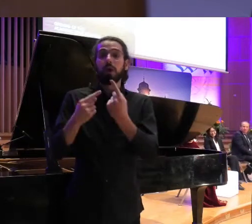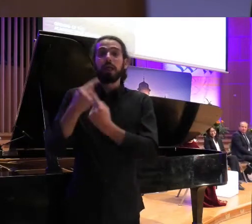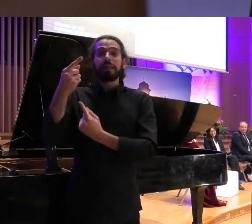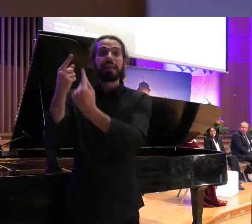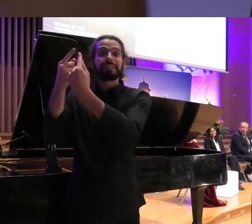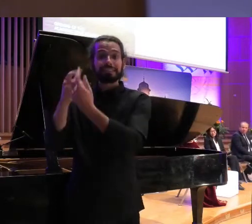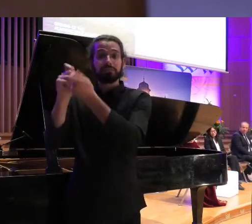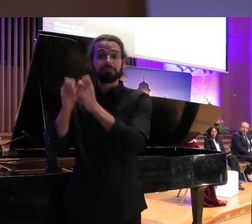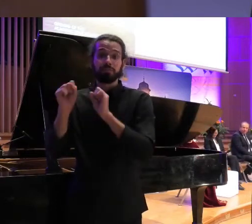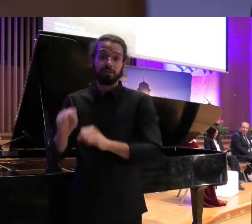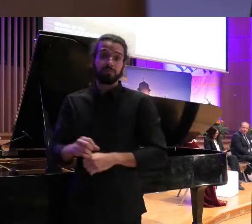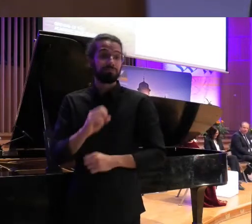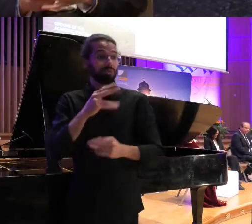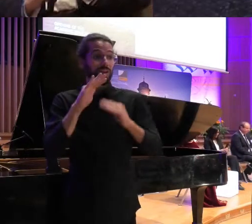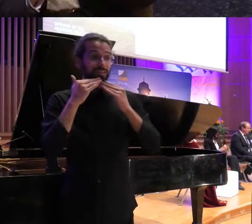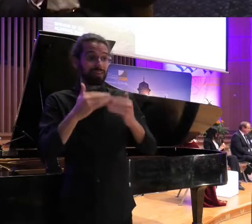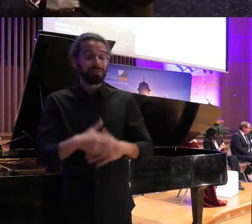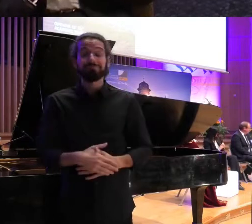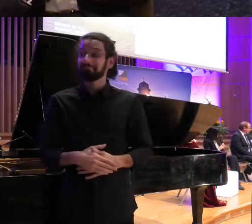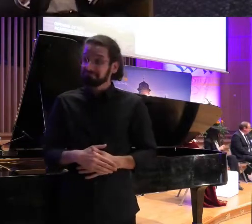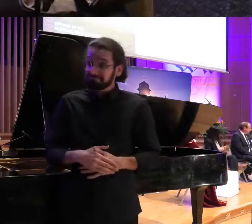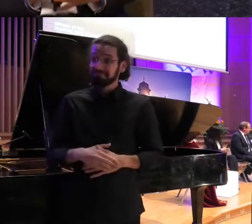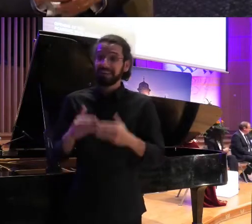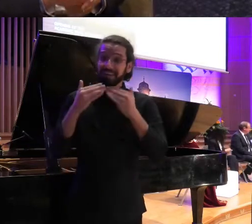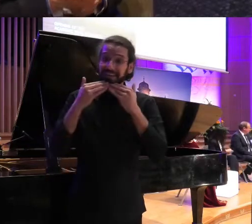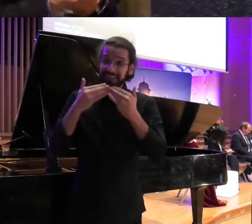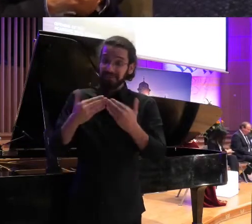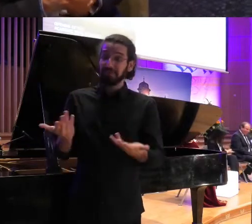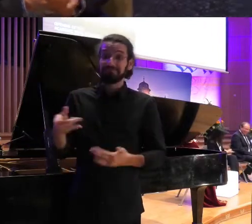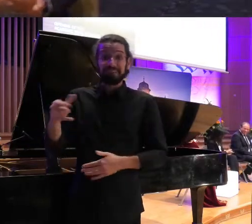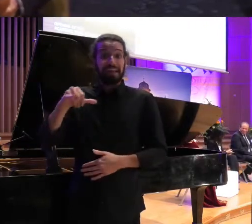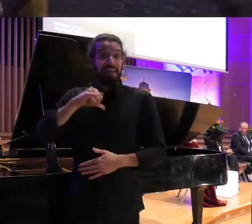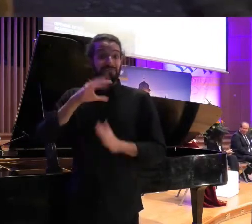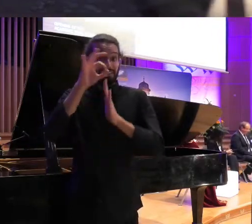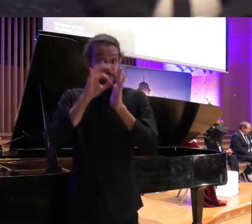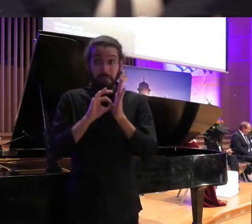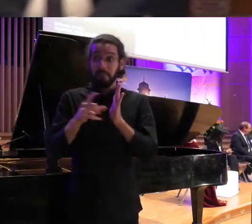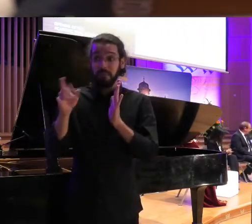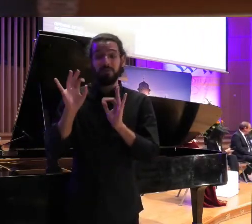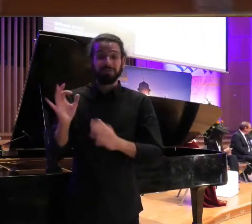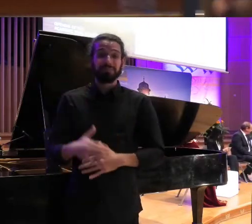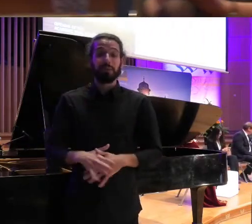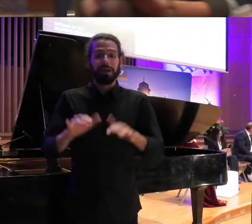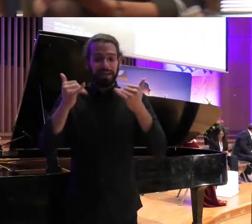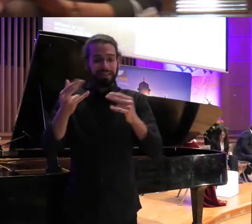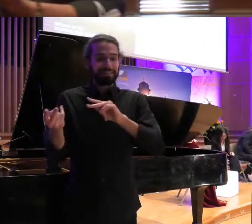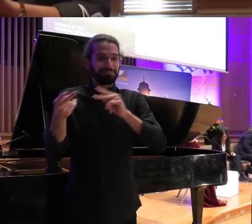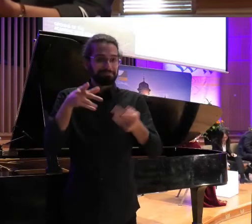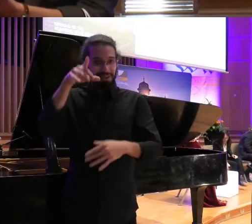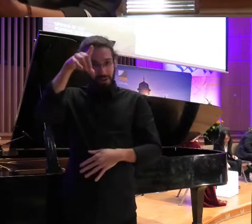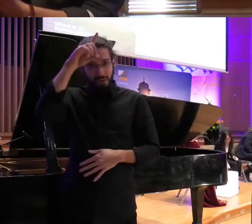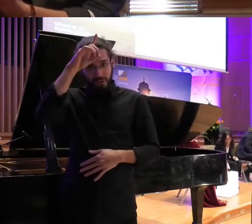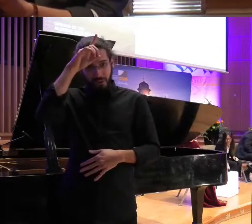Okay, thank you. Yeah, thank you very much. That were really interesting points that you made. Wir können jetzt aber wieder auf Deutsch